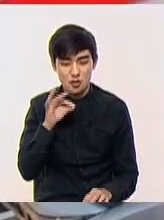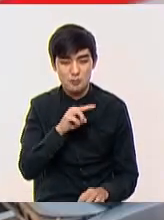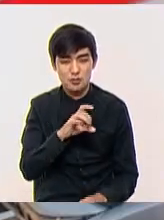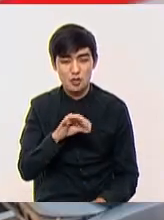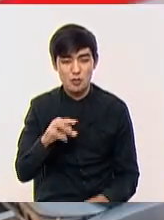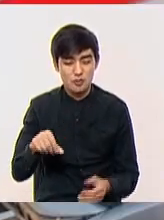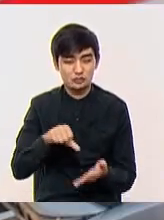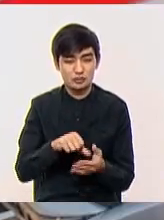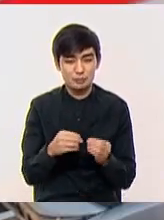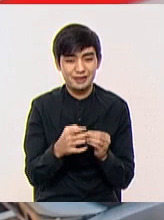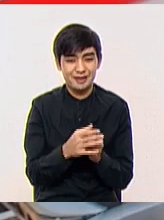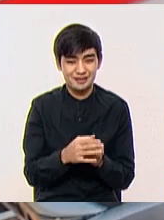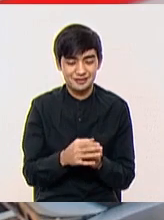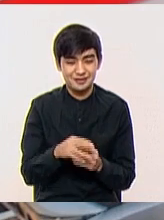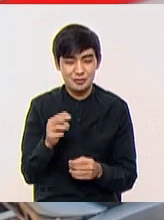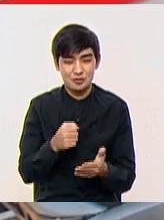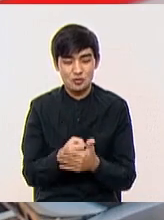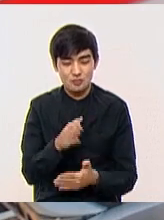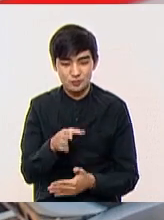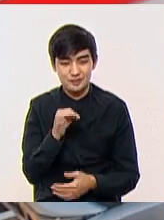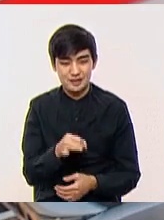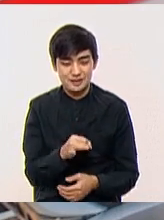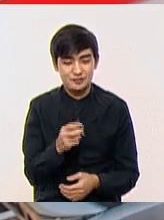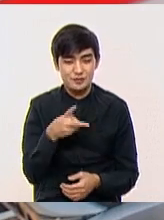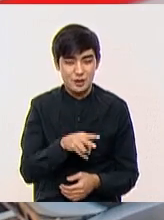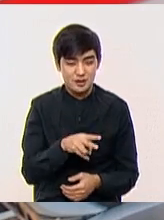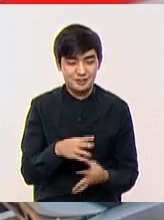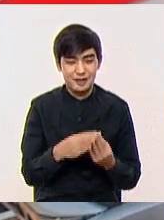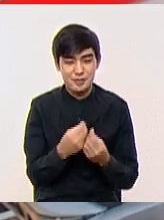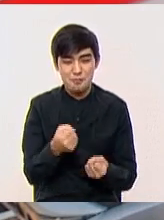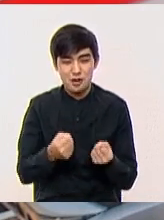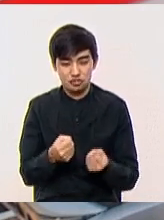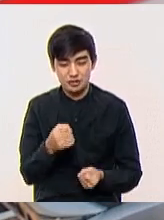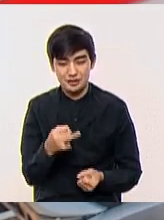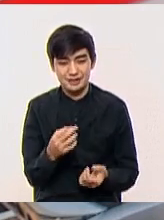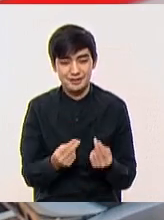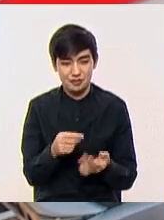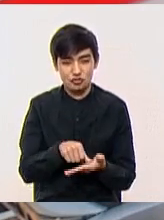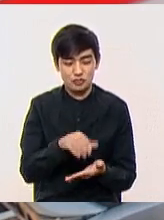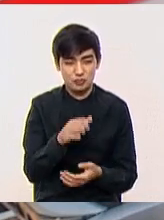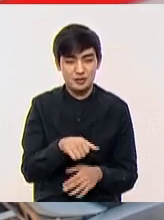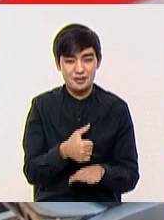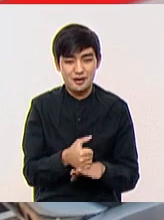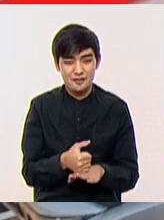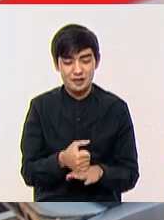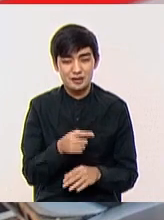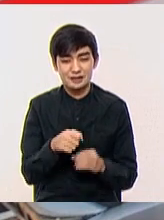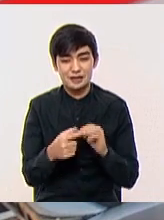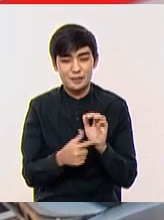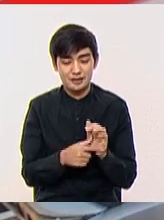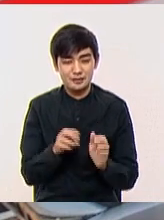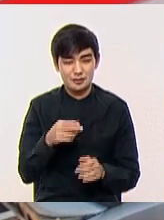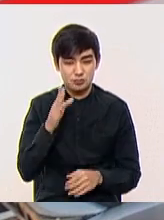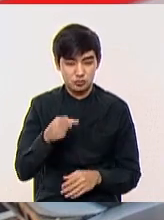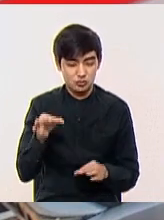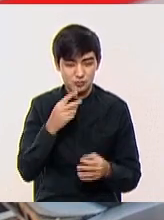байқауы 15-ші желтоқсанға дейін жалғасады. Екі отбасылық автомобиль ұтысқа қойылатын бас бәйге 17-ші